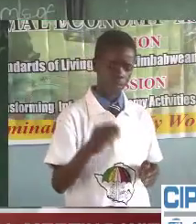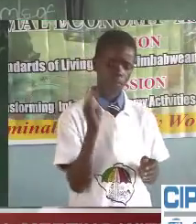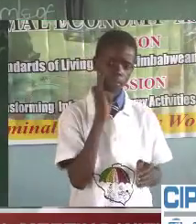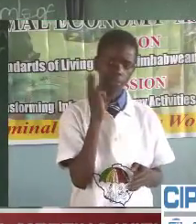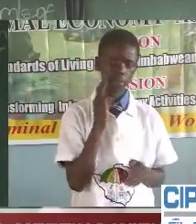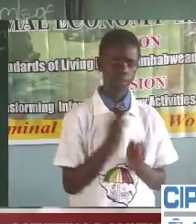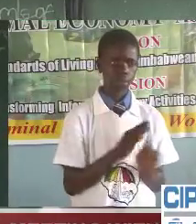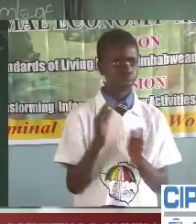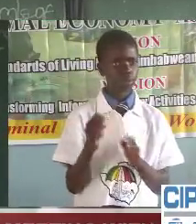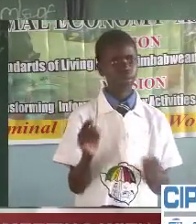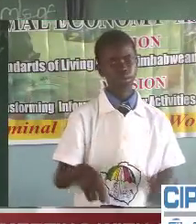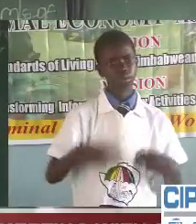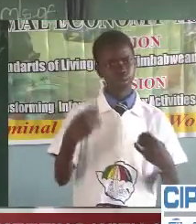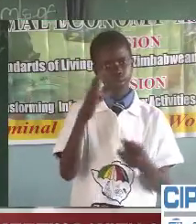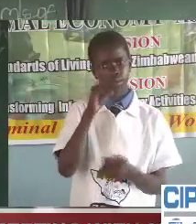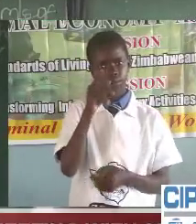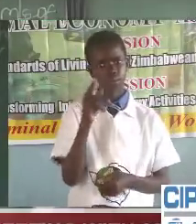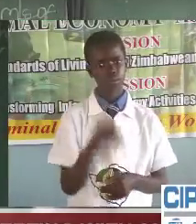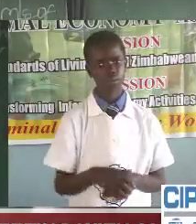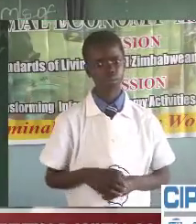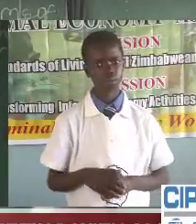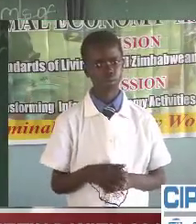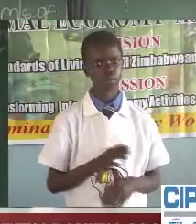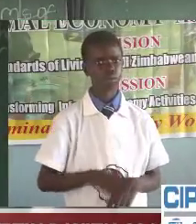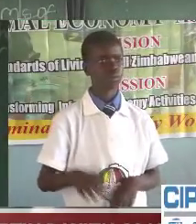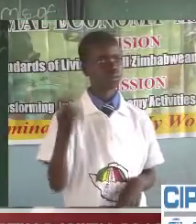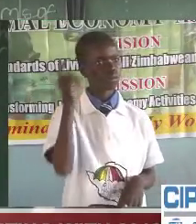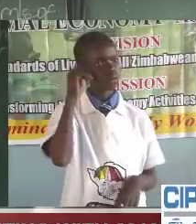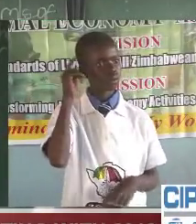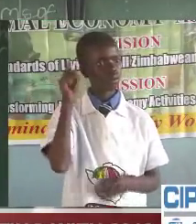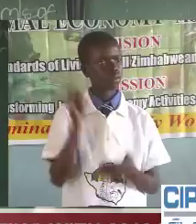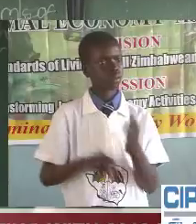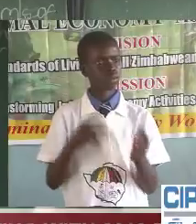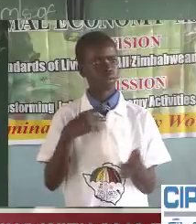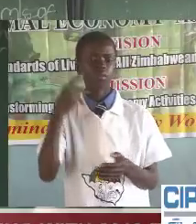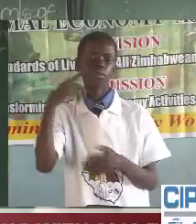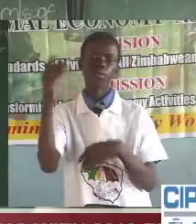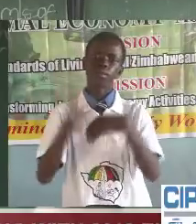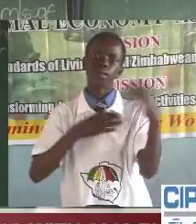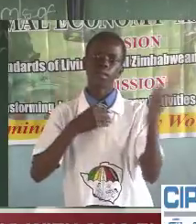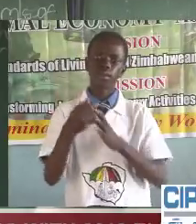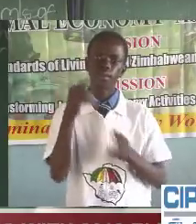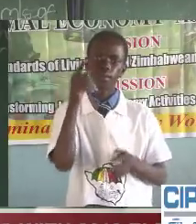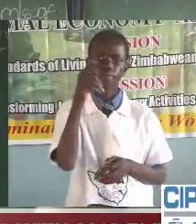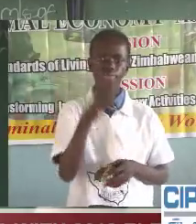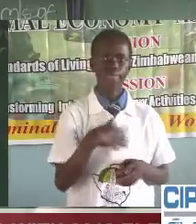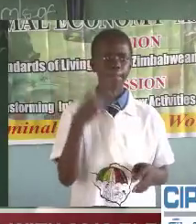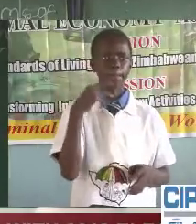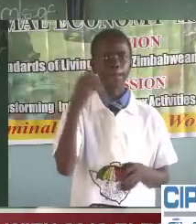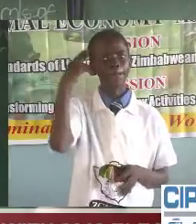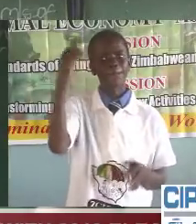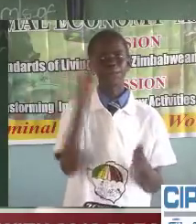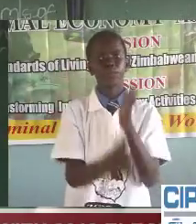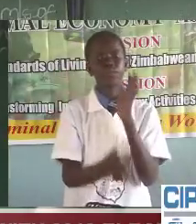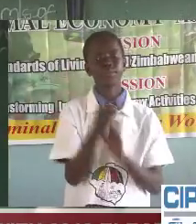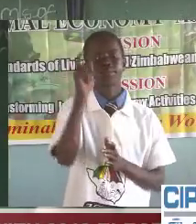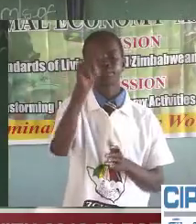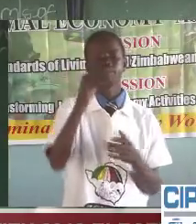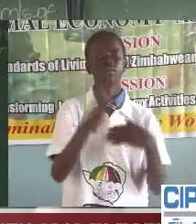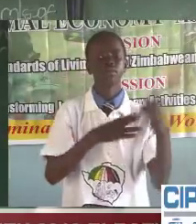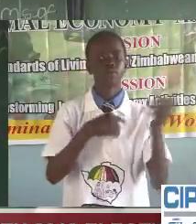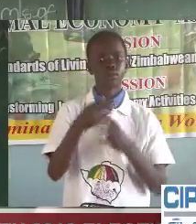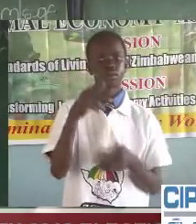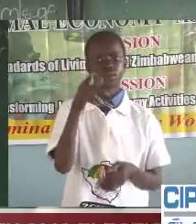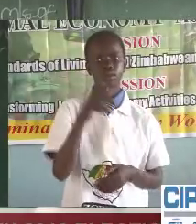nekuti mabylaws ekanzuru apa pavakavaka mumidhadhadha iyo ndopavakatoti ndo mavakirwazvo. Saka imimi